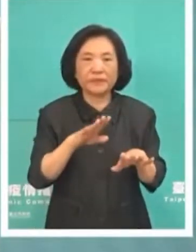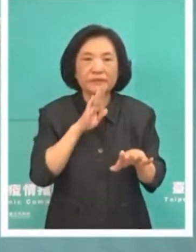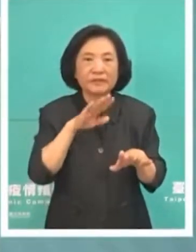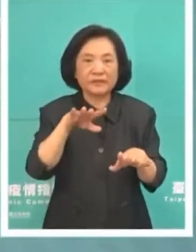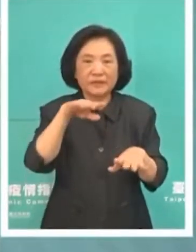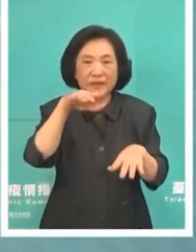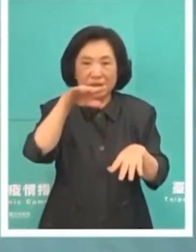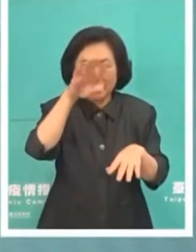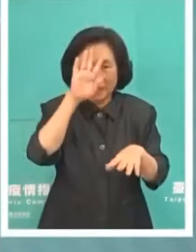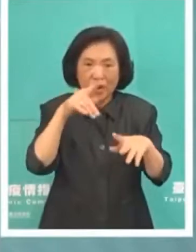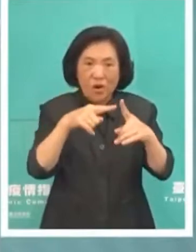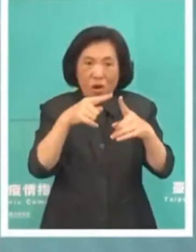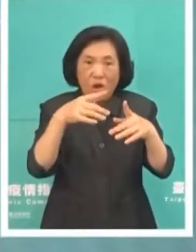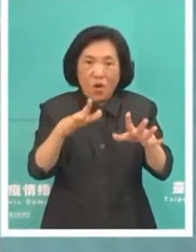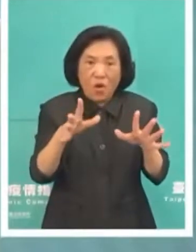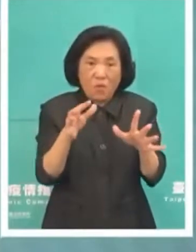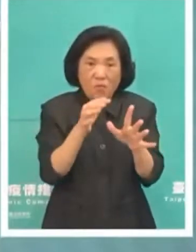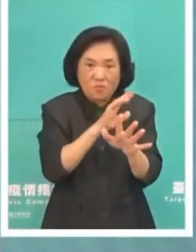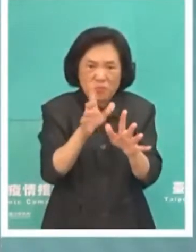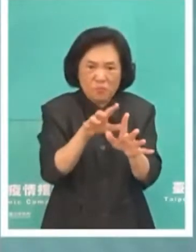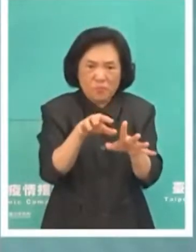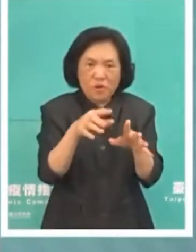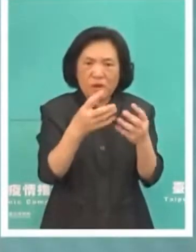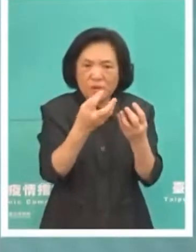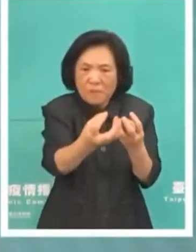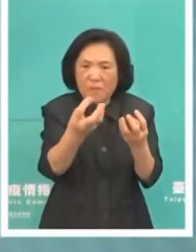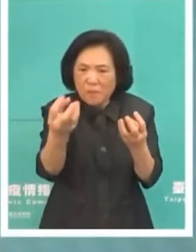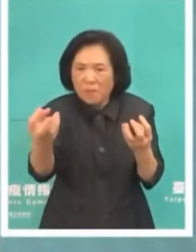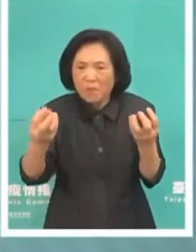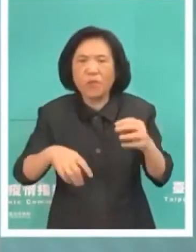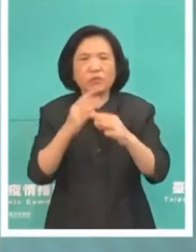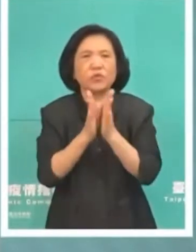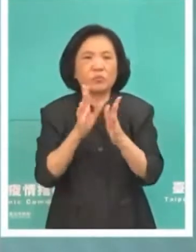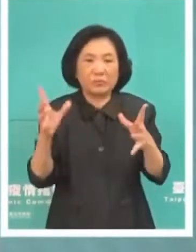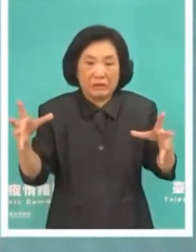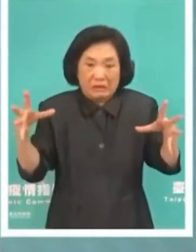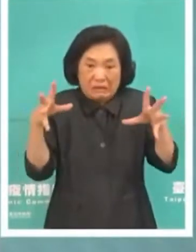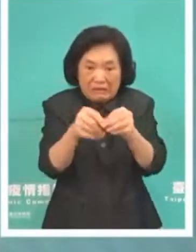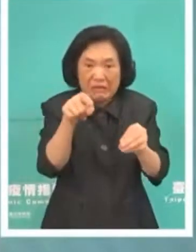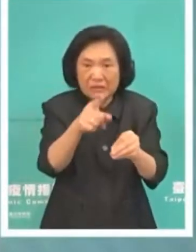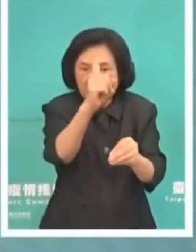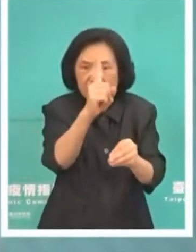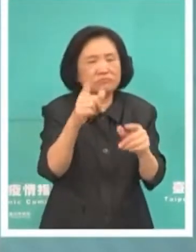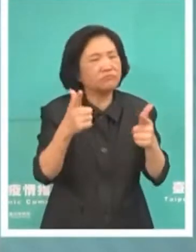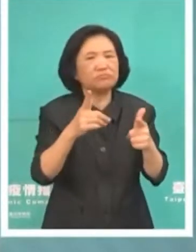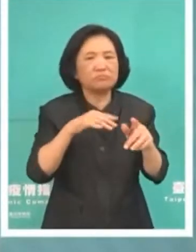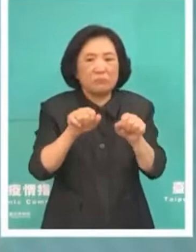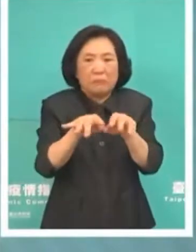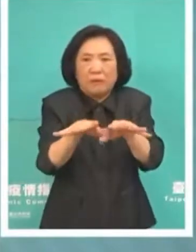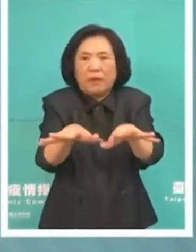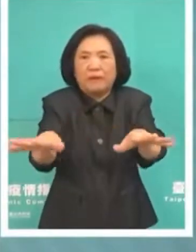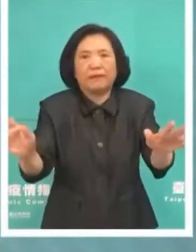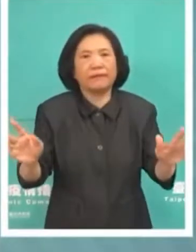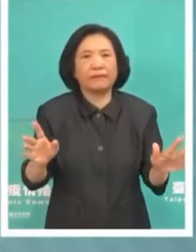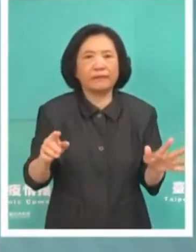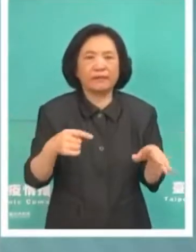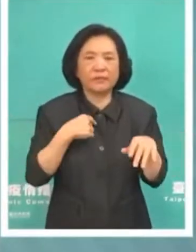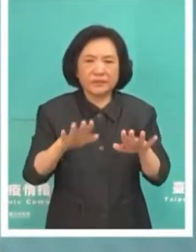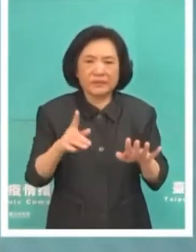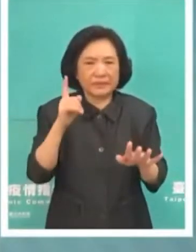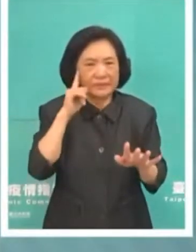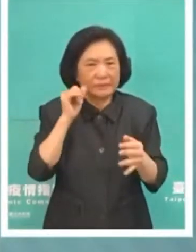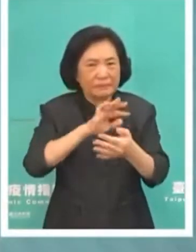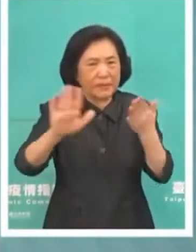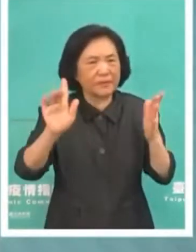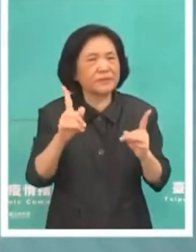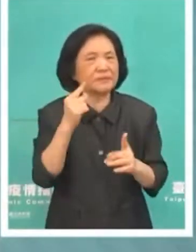相当低，可是它很均匀的散布在台北市各个角落，所以这变成到最后阶段哦要清不